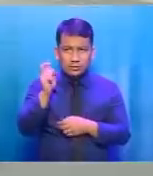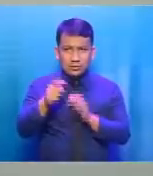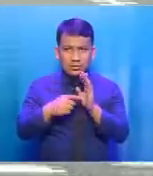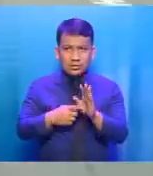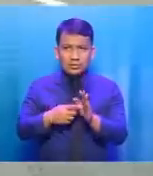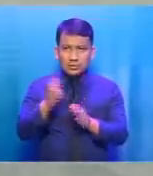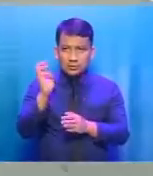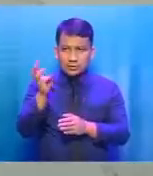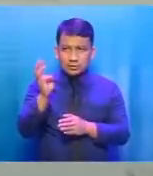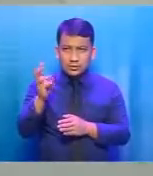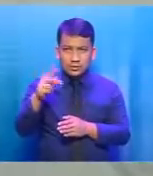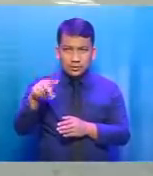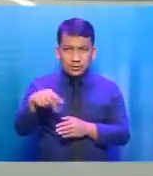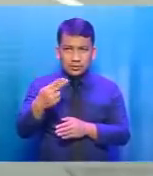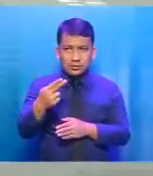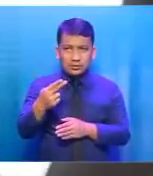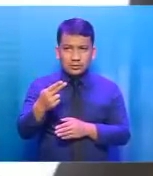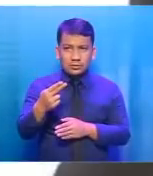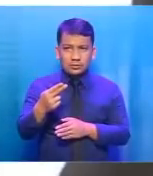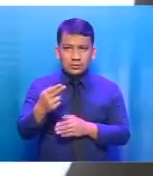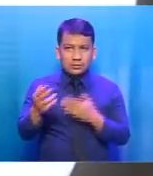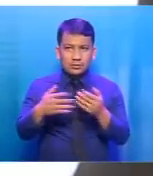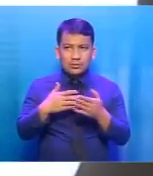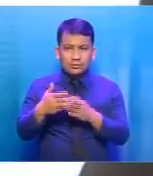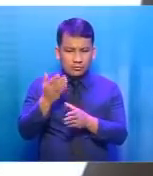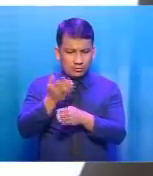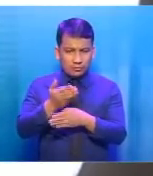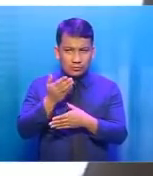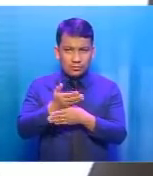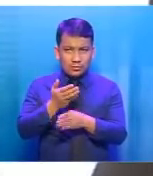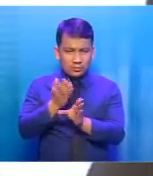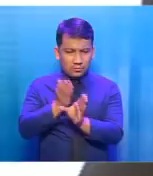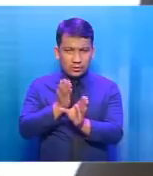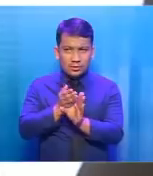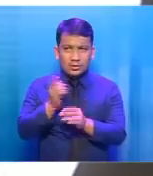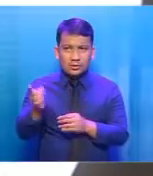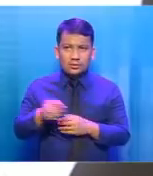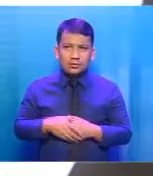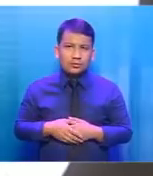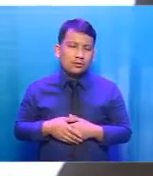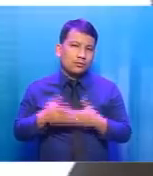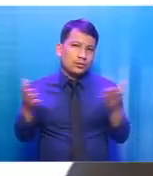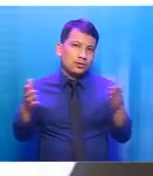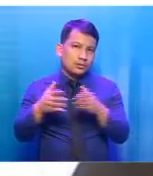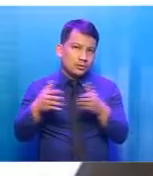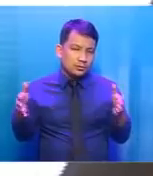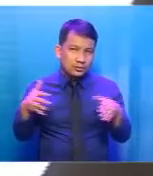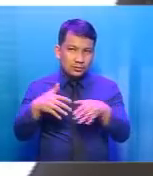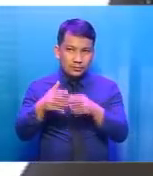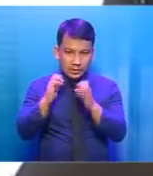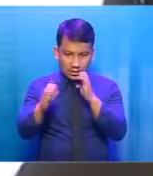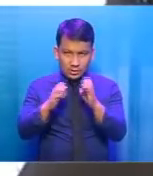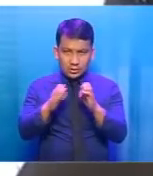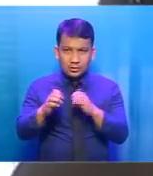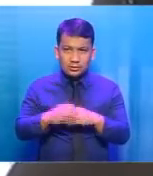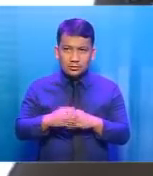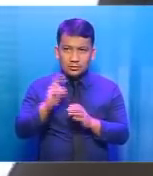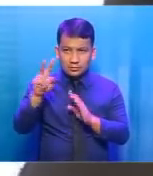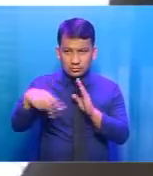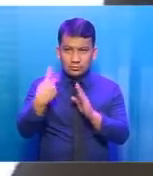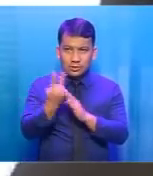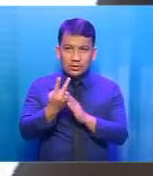lang takbo mo, mabilis. Di na walang ka, ano, wala ka bala. Noon ba sir, pag sa SMI tumadala? Ay grabe, naabot kami ng